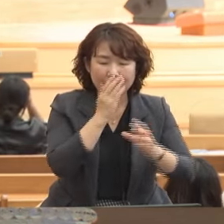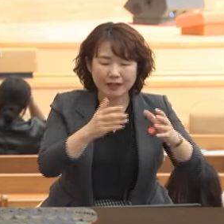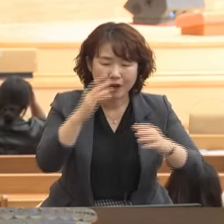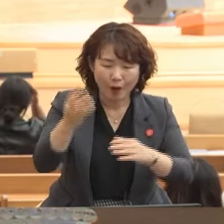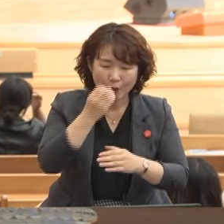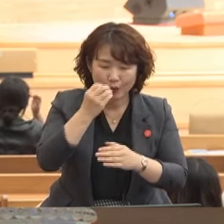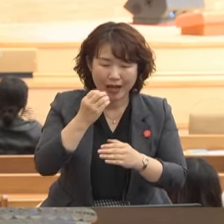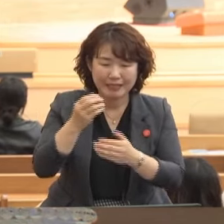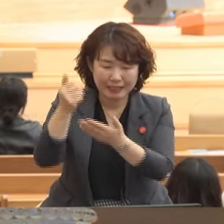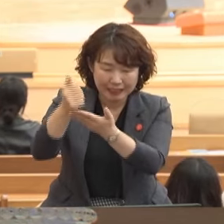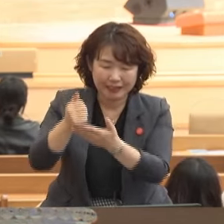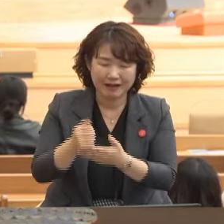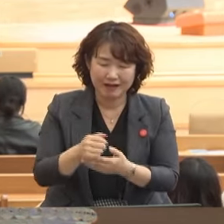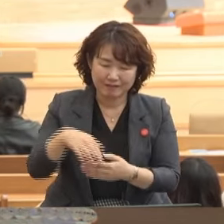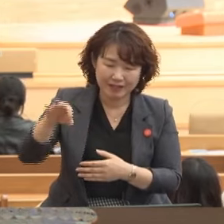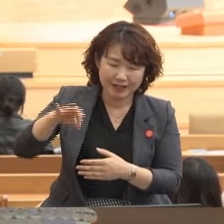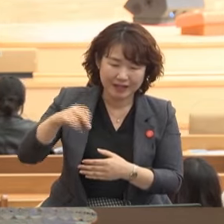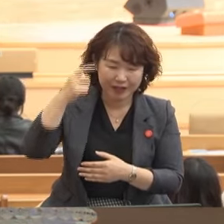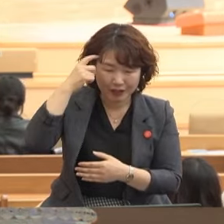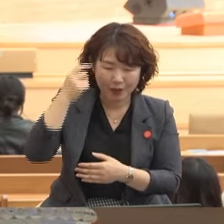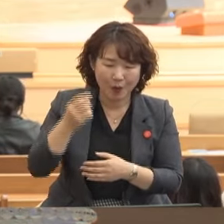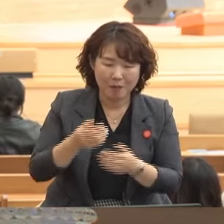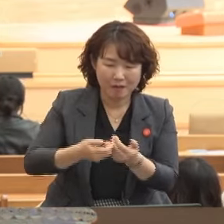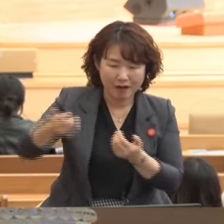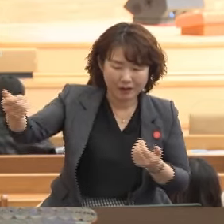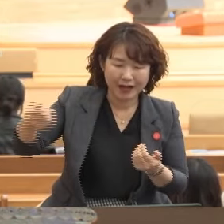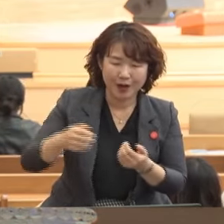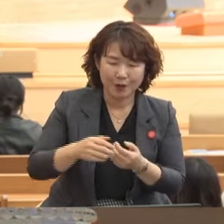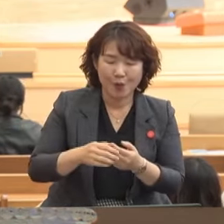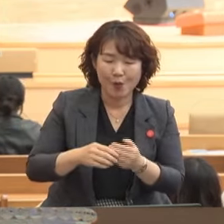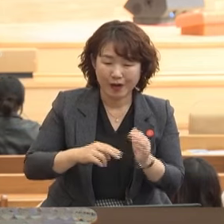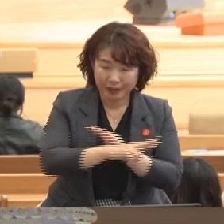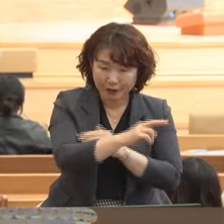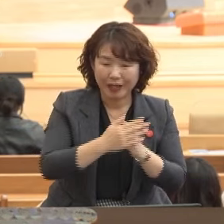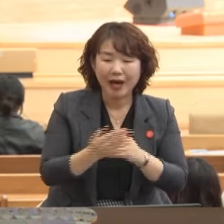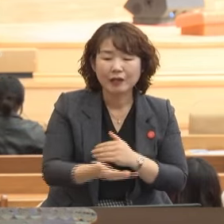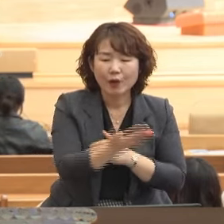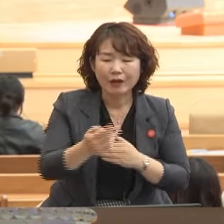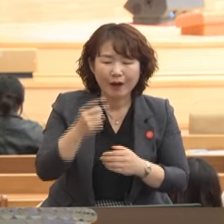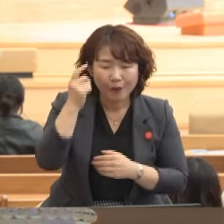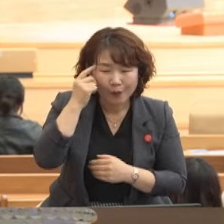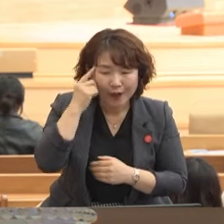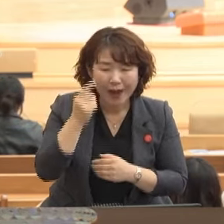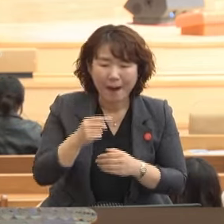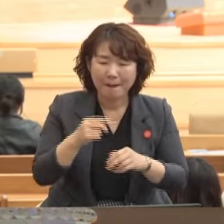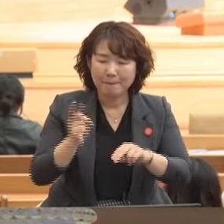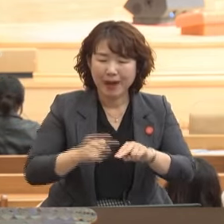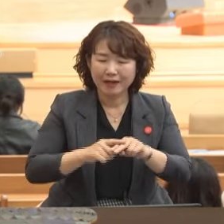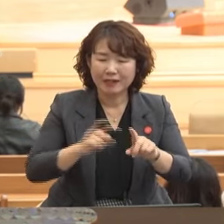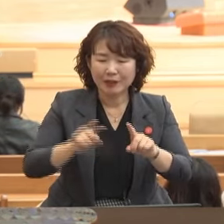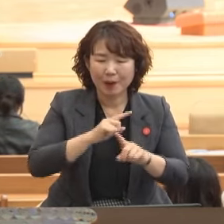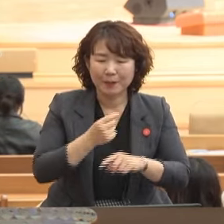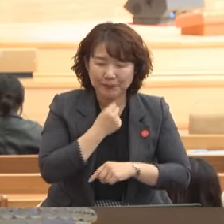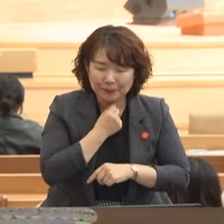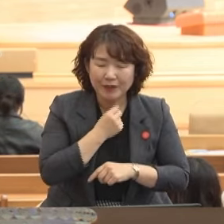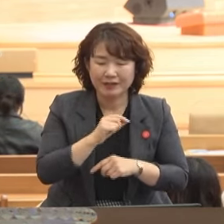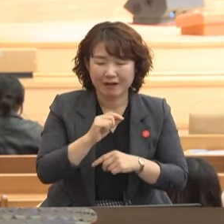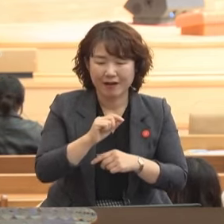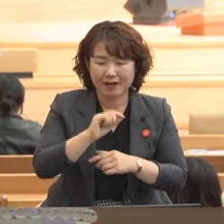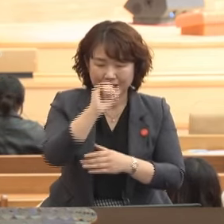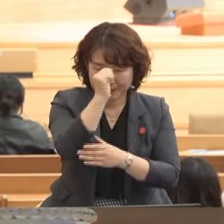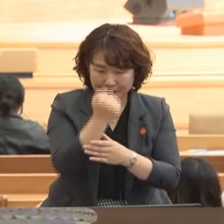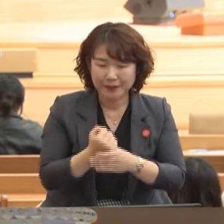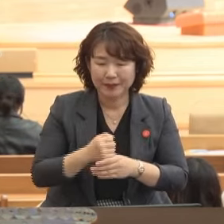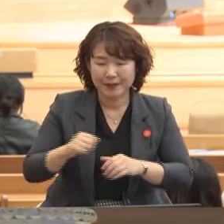이를 만홀히 여겨 멀리하고 물러갔도다. 너희가 어찌하여 매를 더 맞으려고 패역을